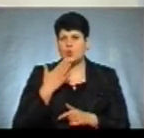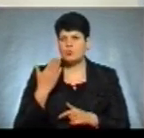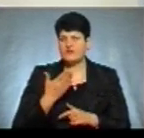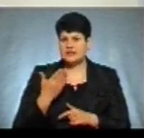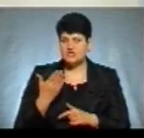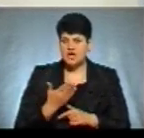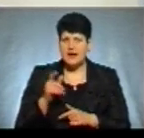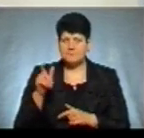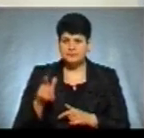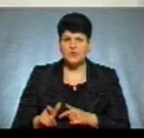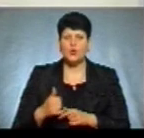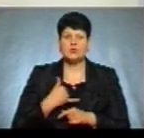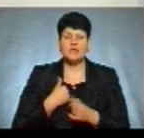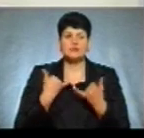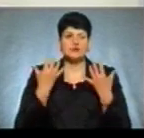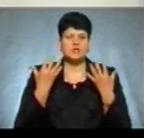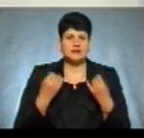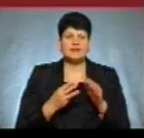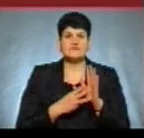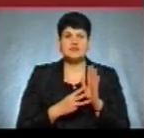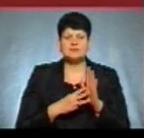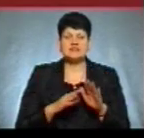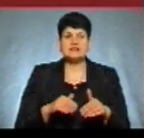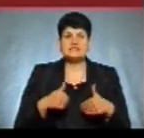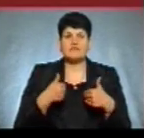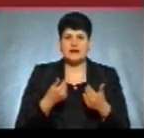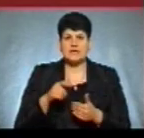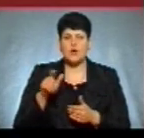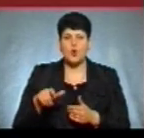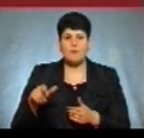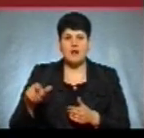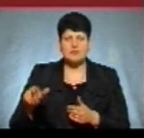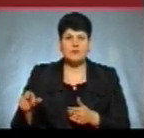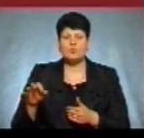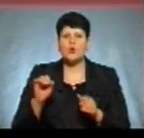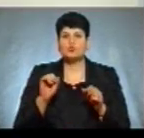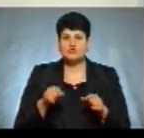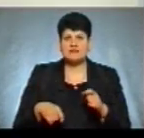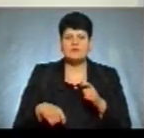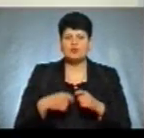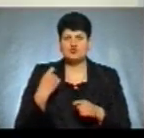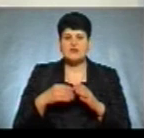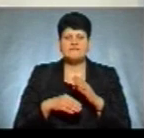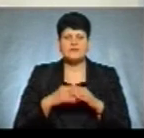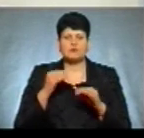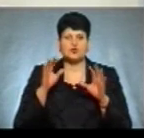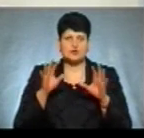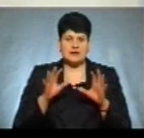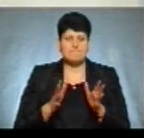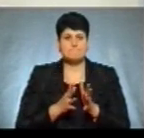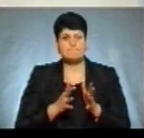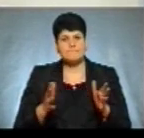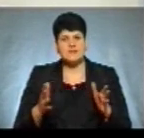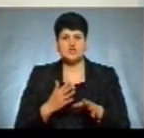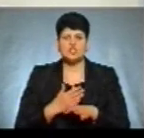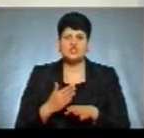на сьогоднішній день майже 70 звернень громадян про можливі порушення виборчого законодавства. Більша частина з них